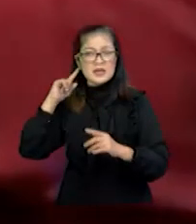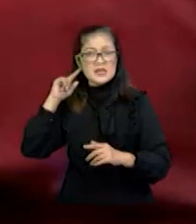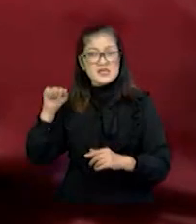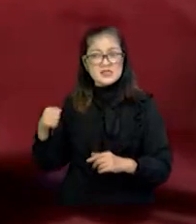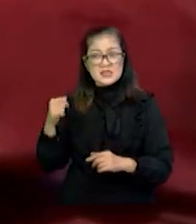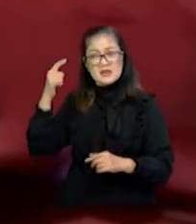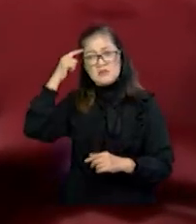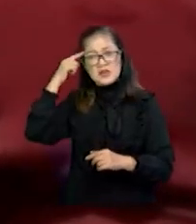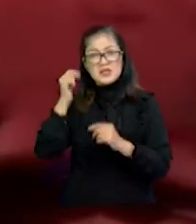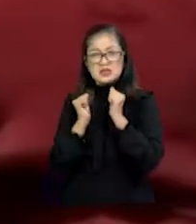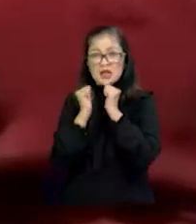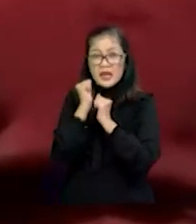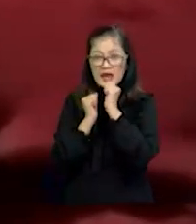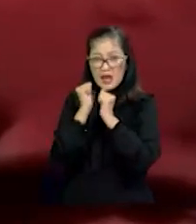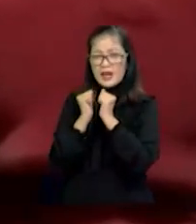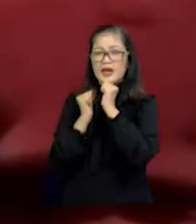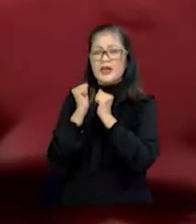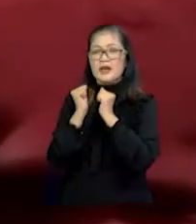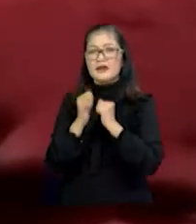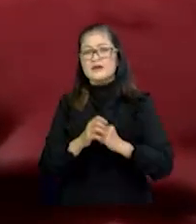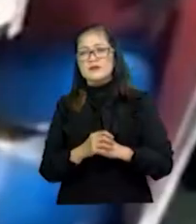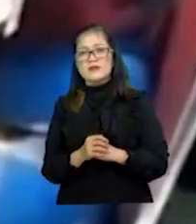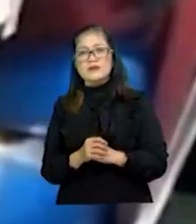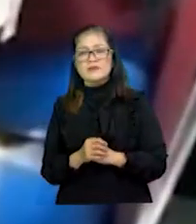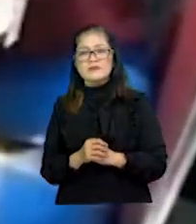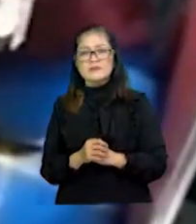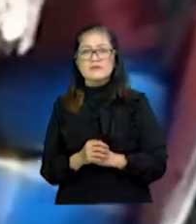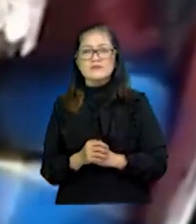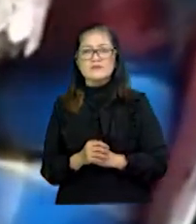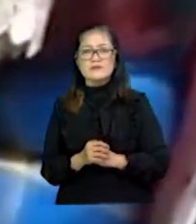Dari Muna, Sulawesi Tenggara, Andi Eba, iNews, melaporkan.